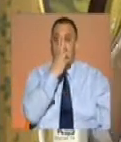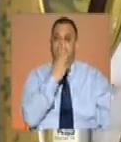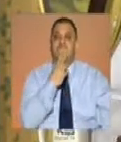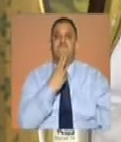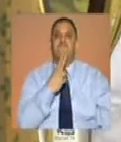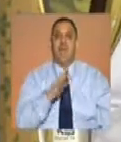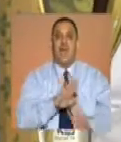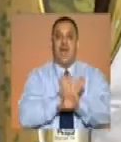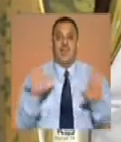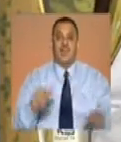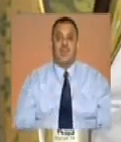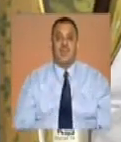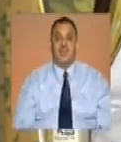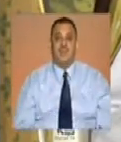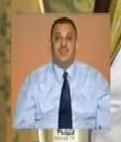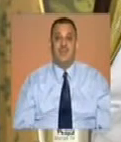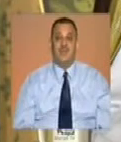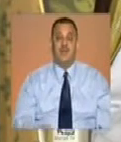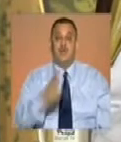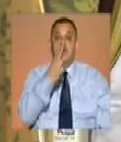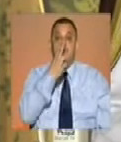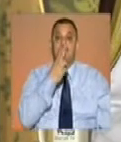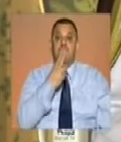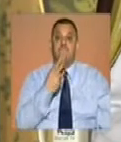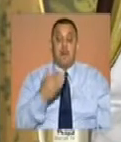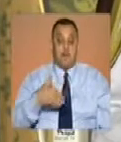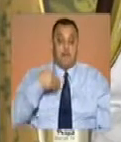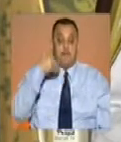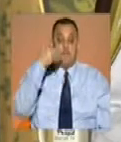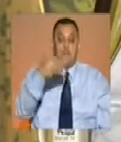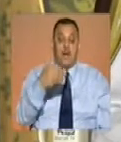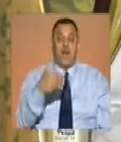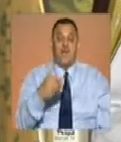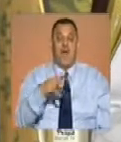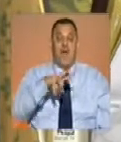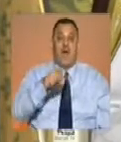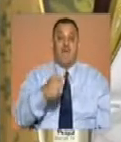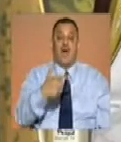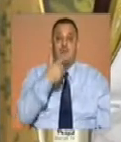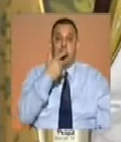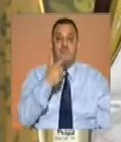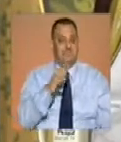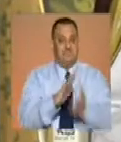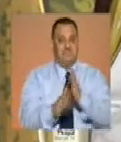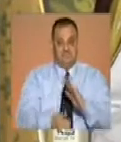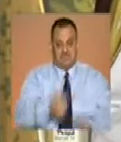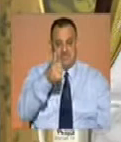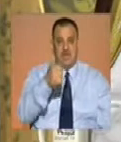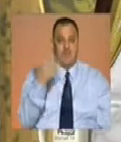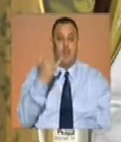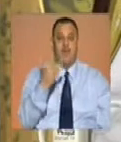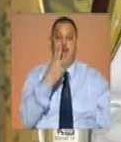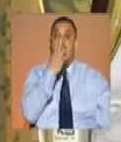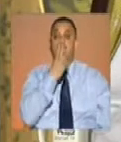الجفاف. إذا حصل الطهر هذا ونزل الكدرة أو الصفرة أو الإفرازات فهذه ليست بشيء، هذه من